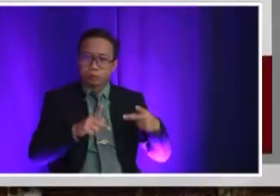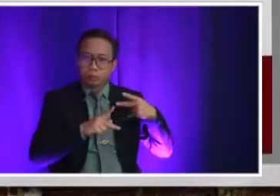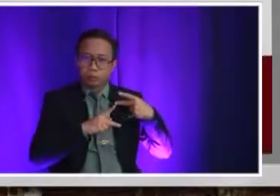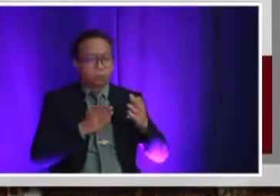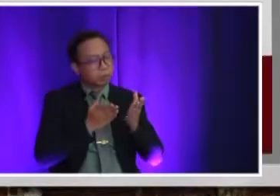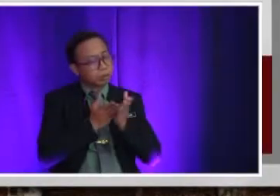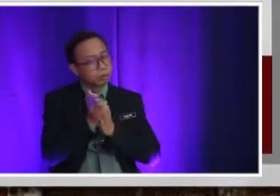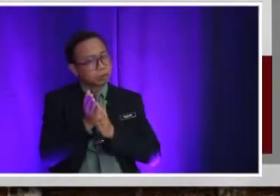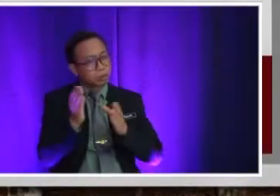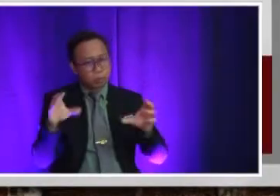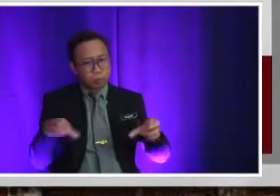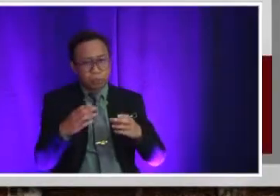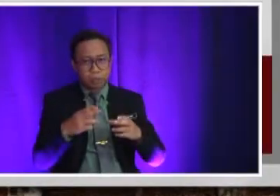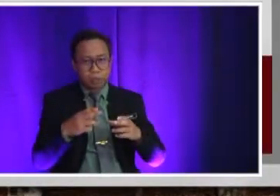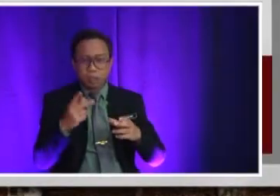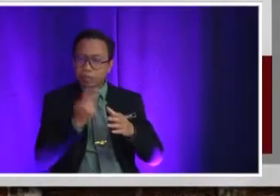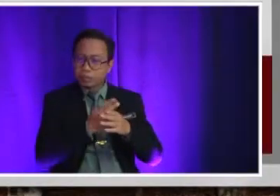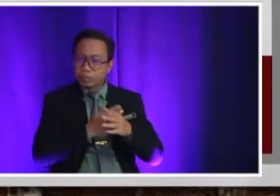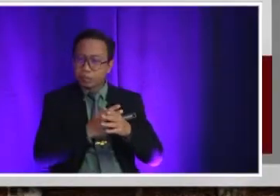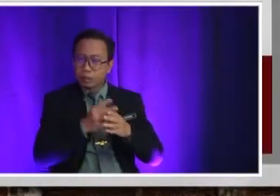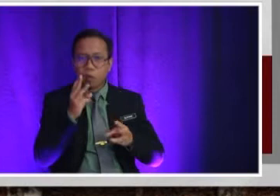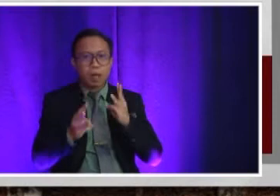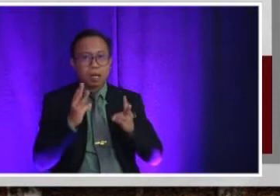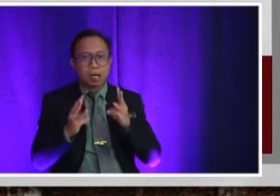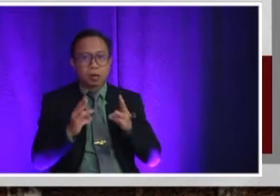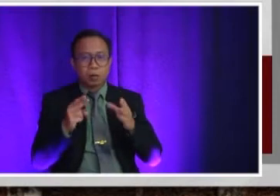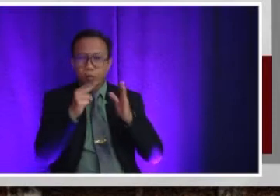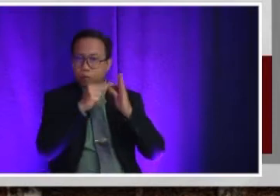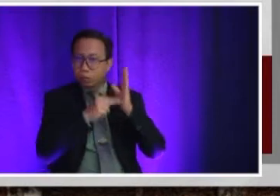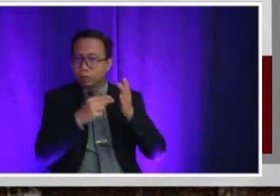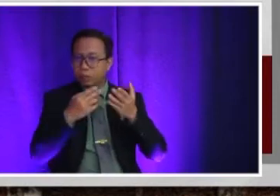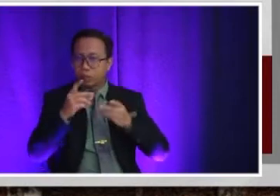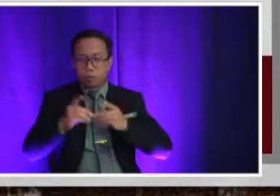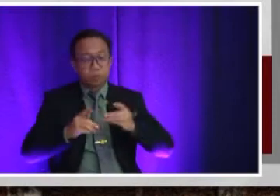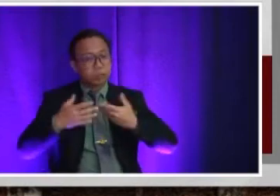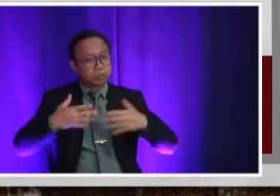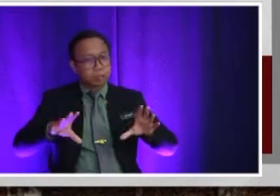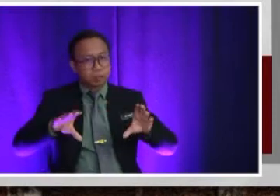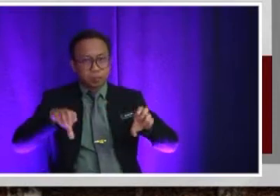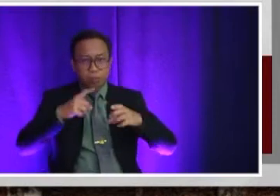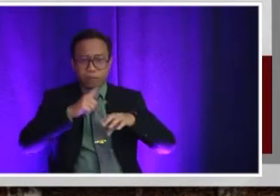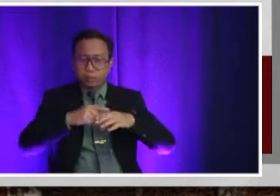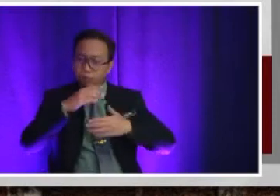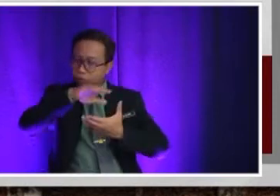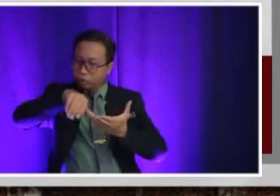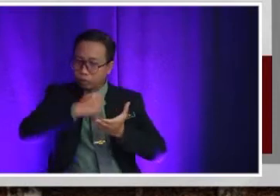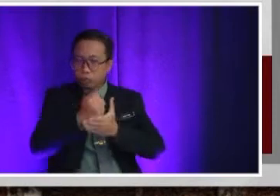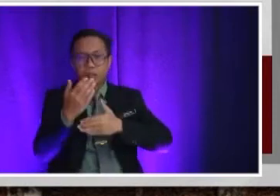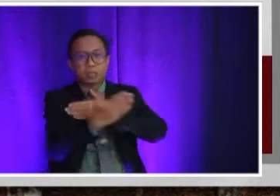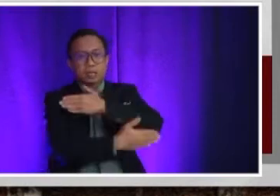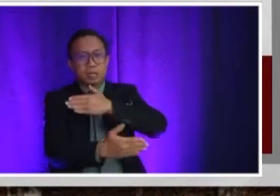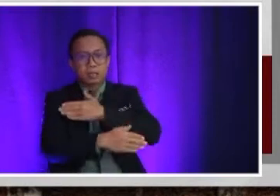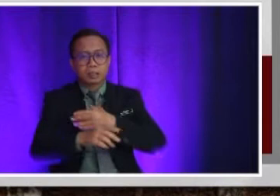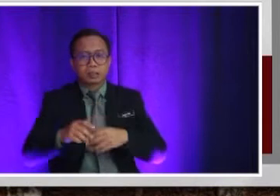terus Mencetuskan huru-hara walaupun undang-undang darurat telah dikuasakan diseluruh Tanah Melayu